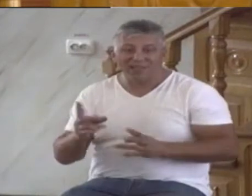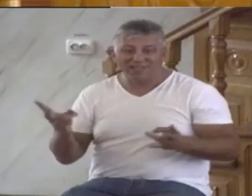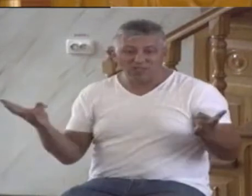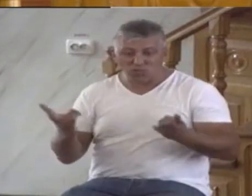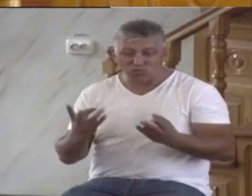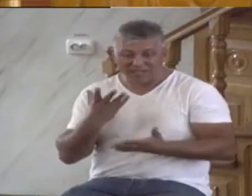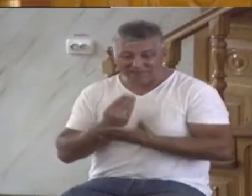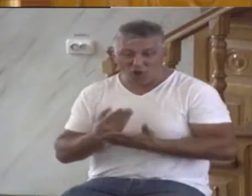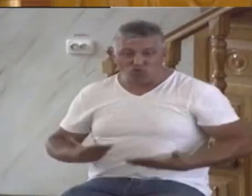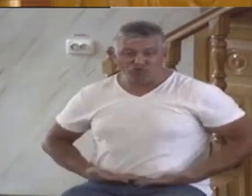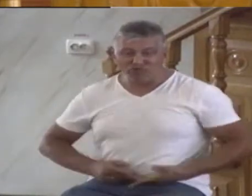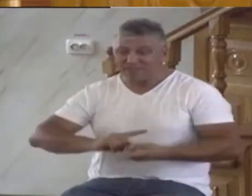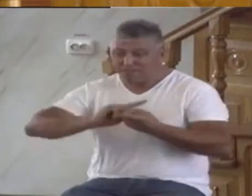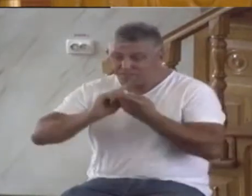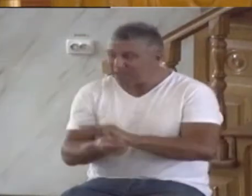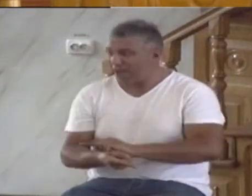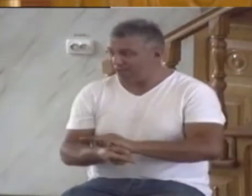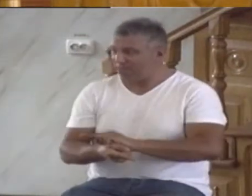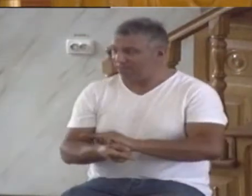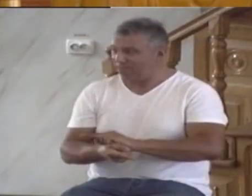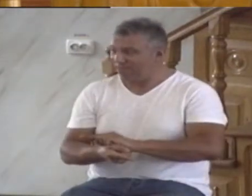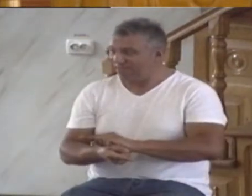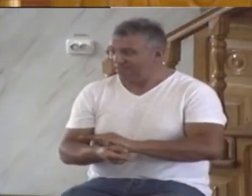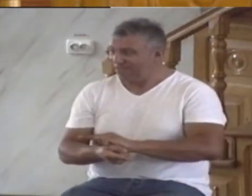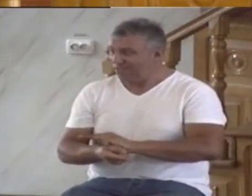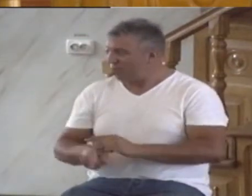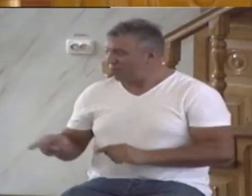закона, он дерзнул